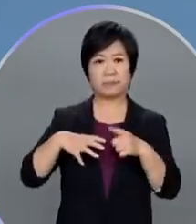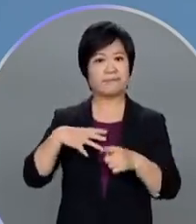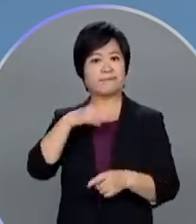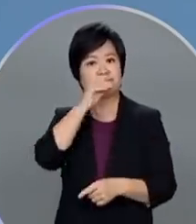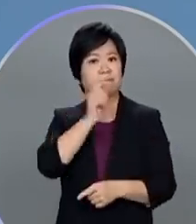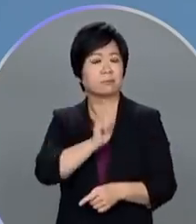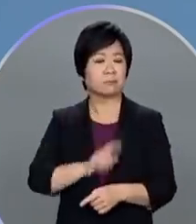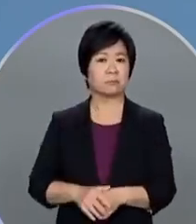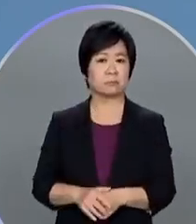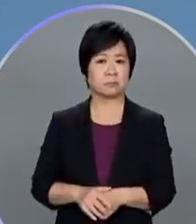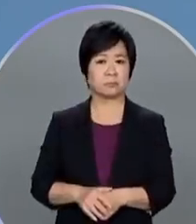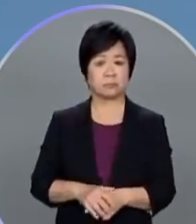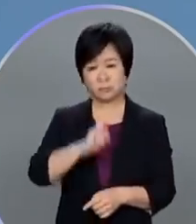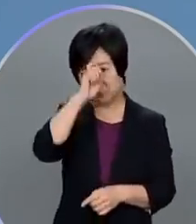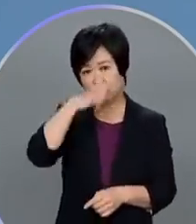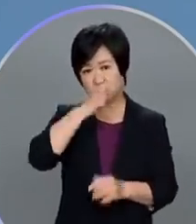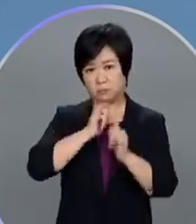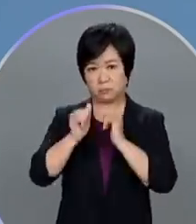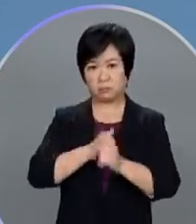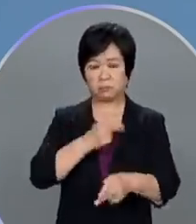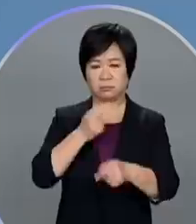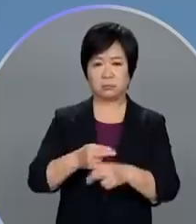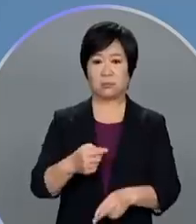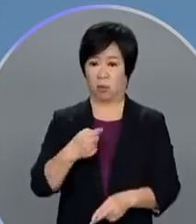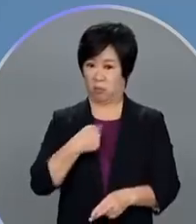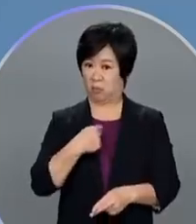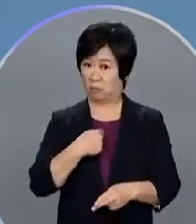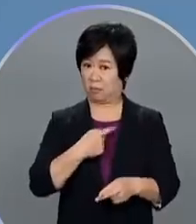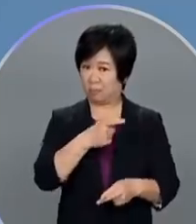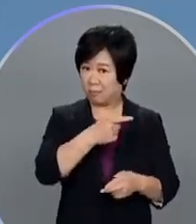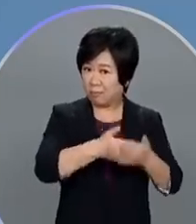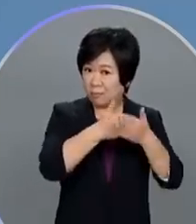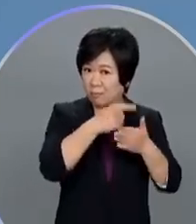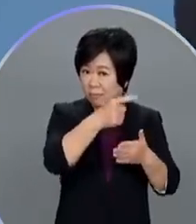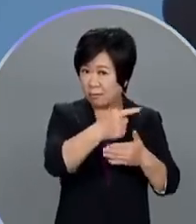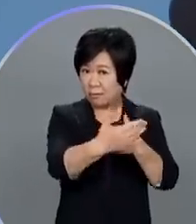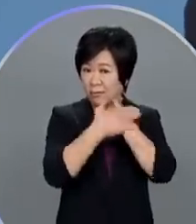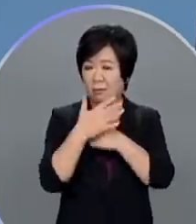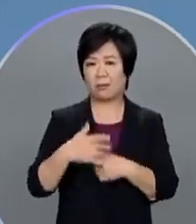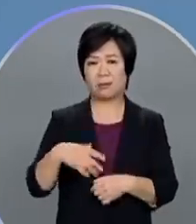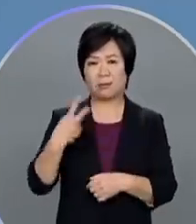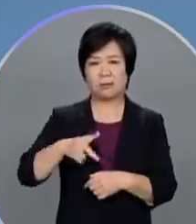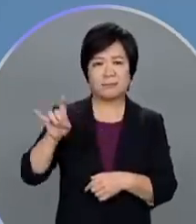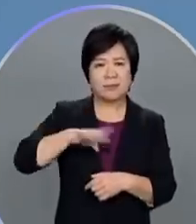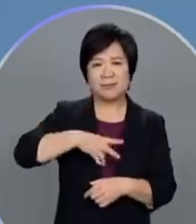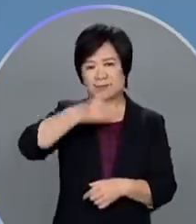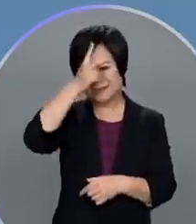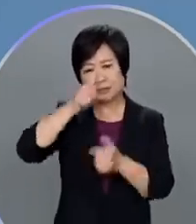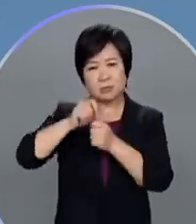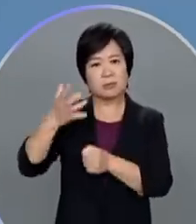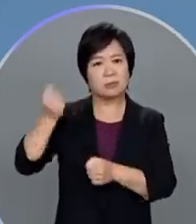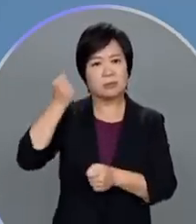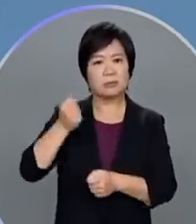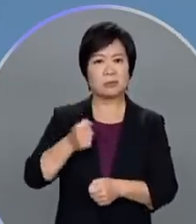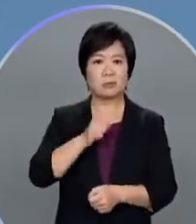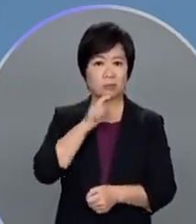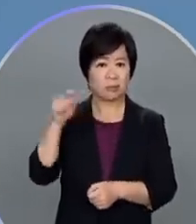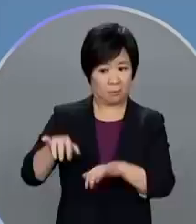台湾人民相信我有境外网军，还扣了一个曾永权来说他的网军借给